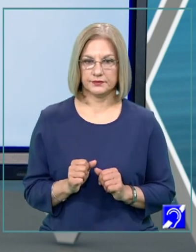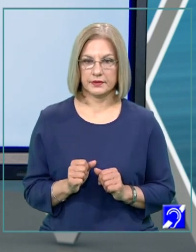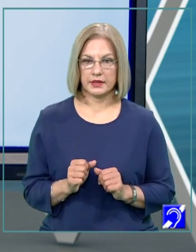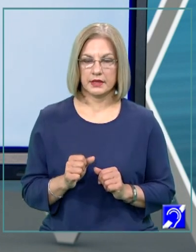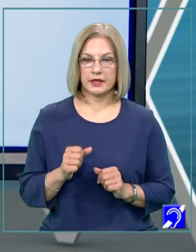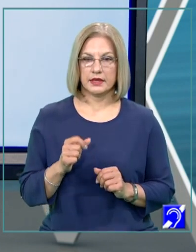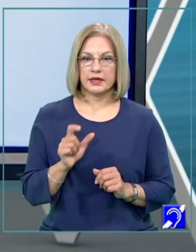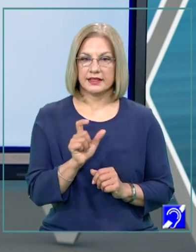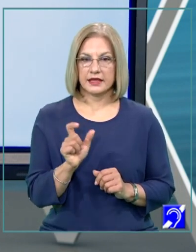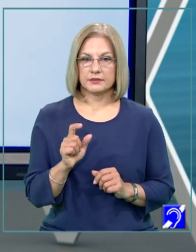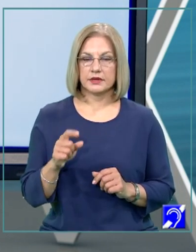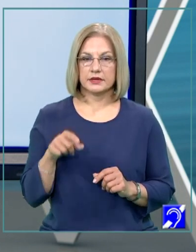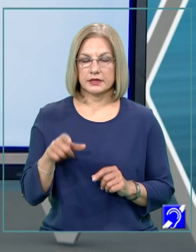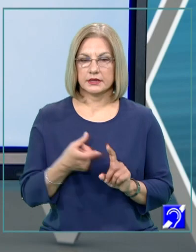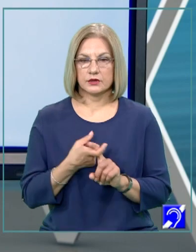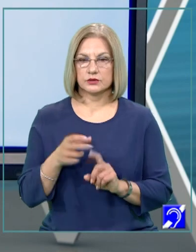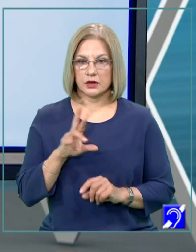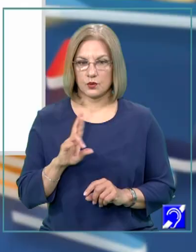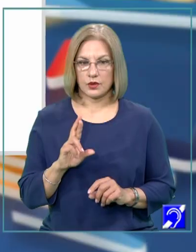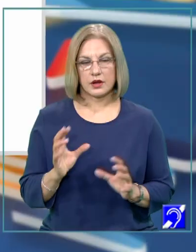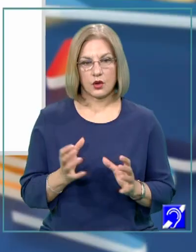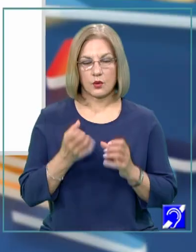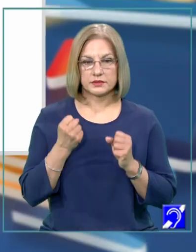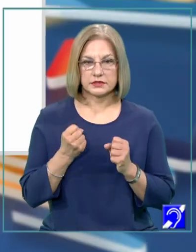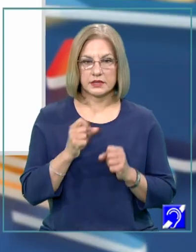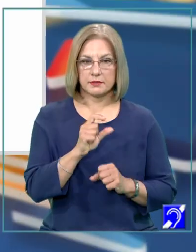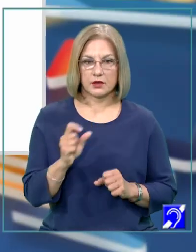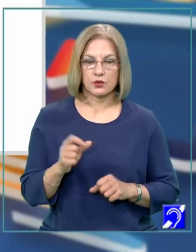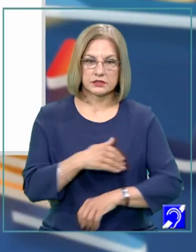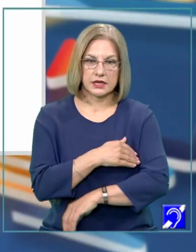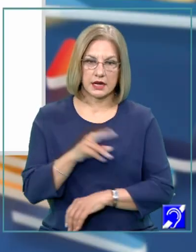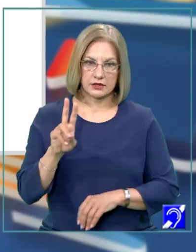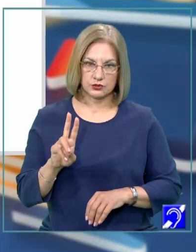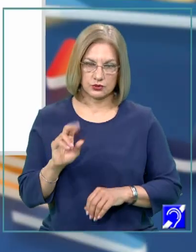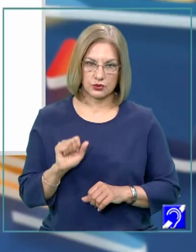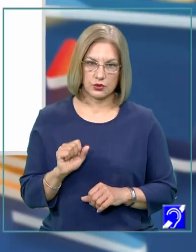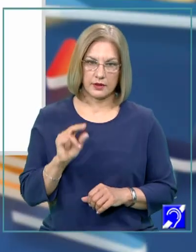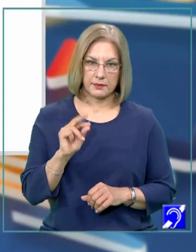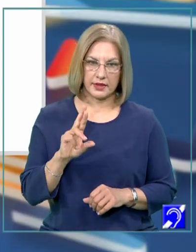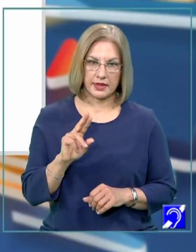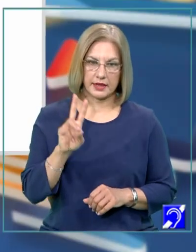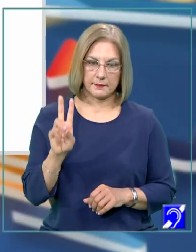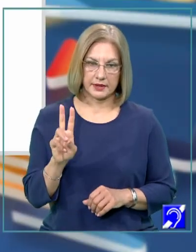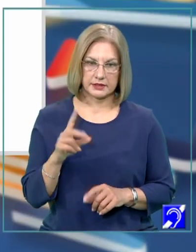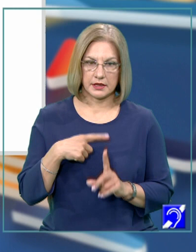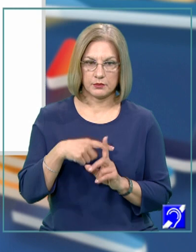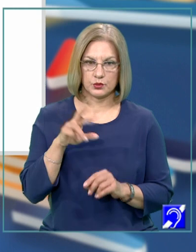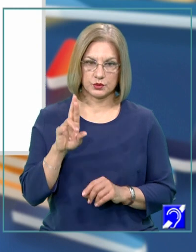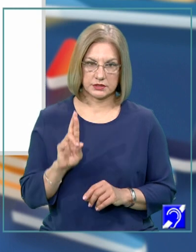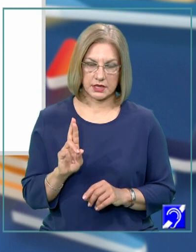termenii după puterea lui R obținem ecuația de gradul 2 pe aer pătrat plus